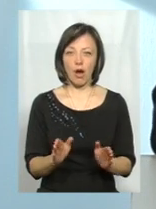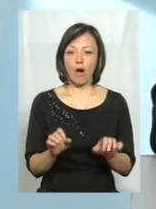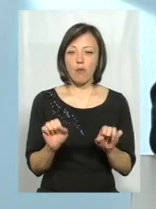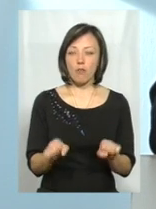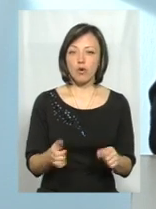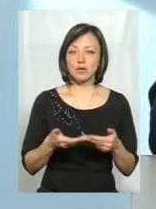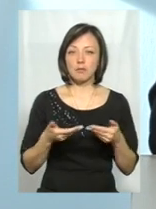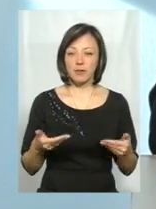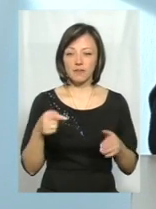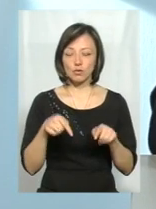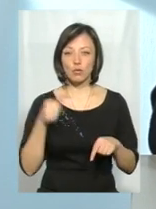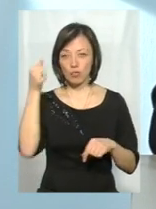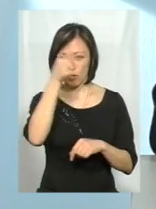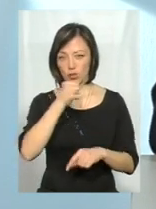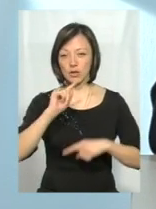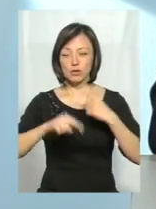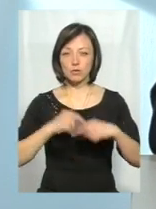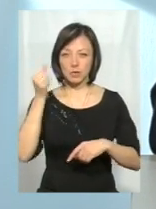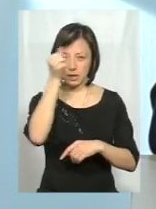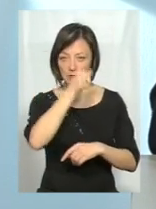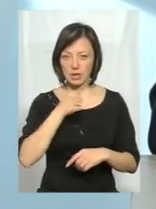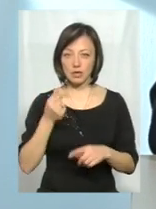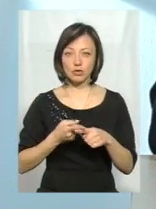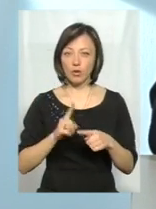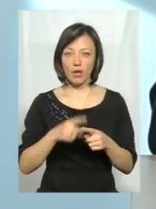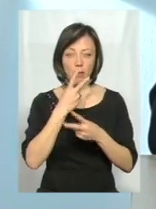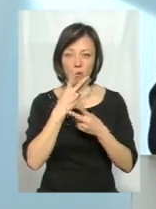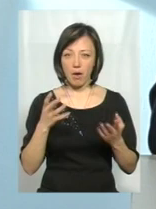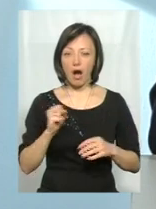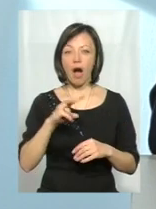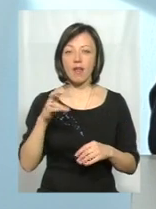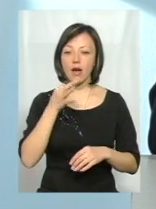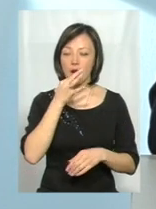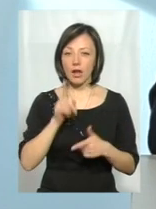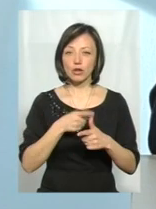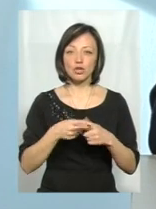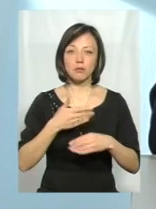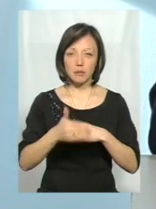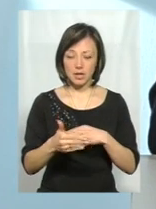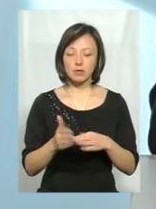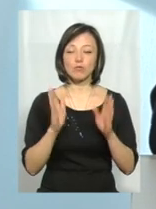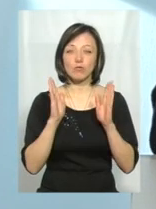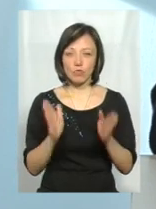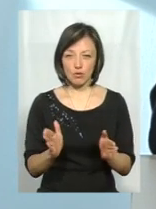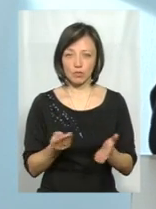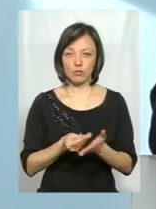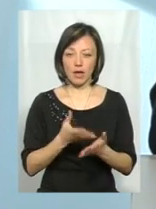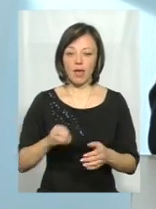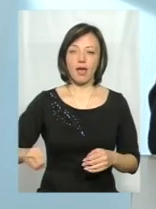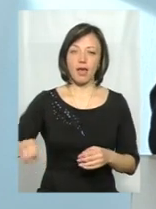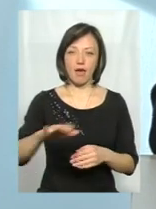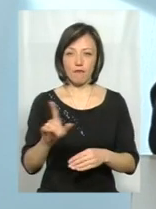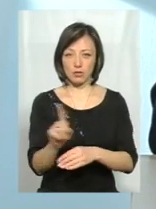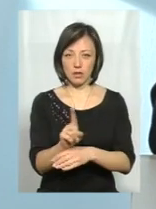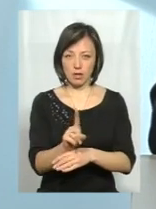ми в цьому році, може, ще другий рік ми цього не побачимо, але рано чи пізно ми прийдемо до